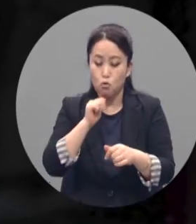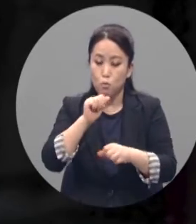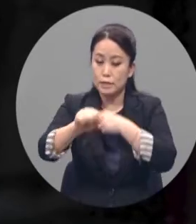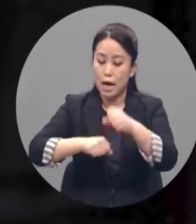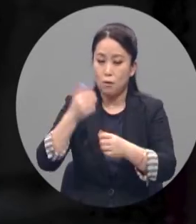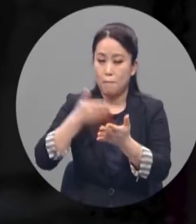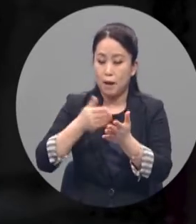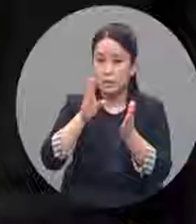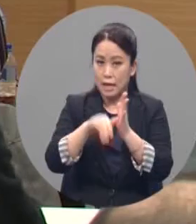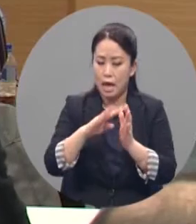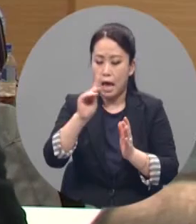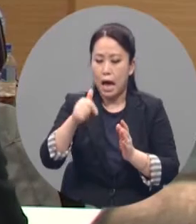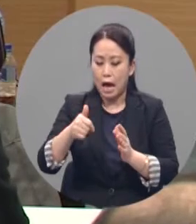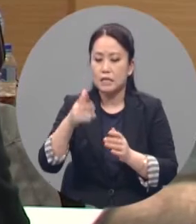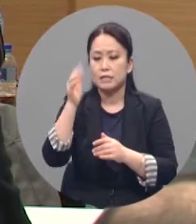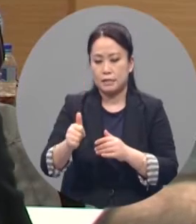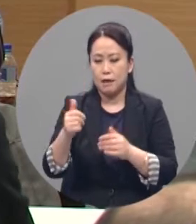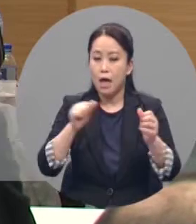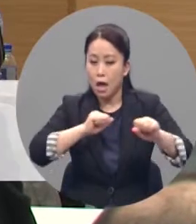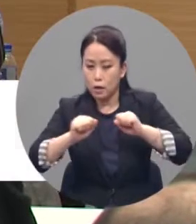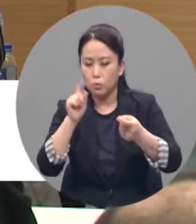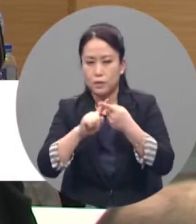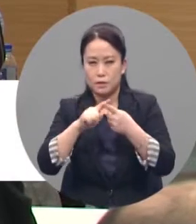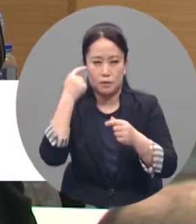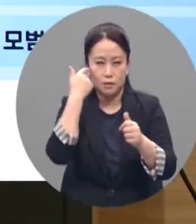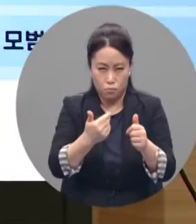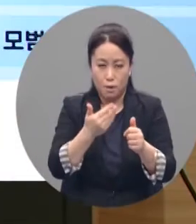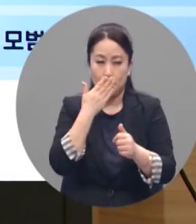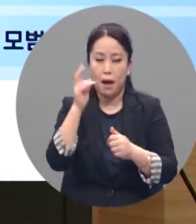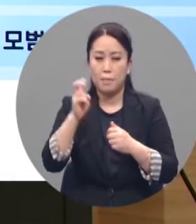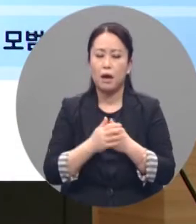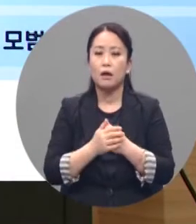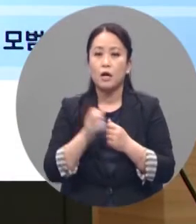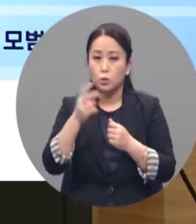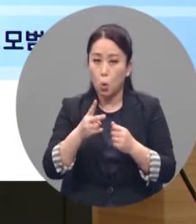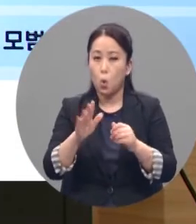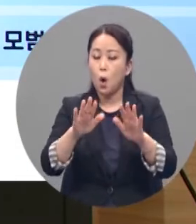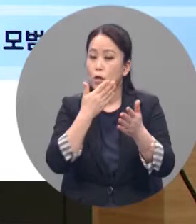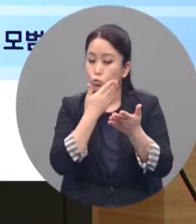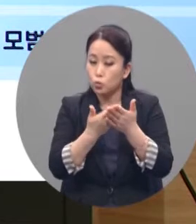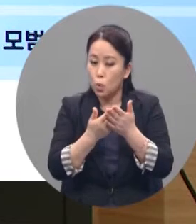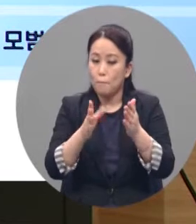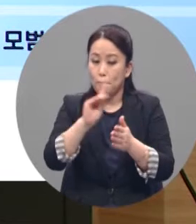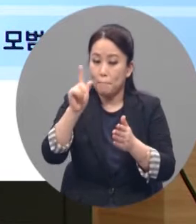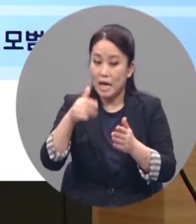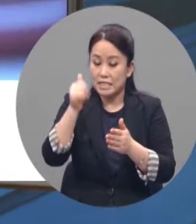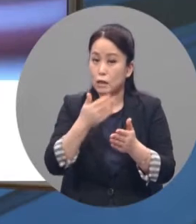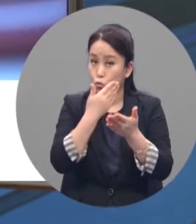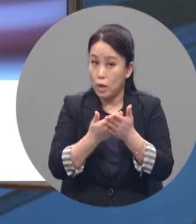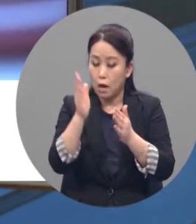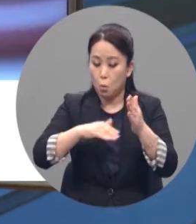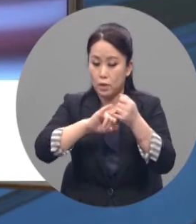전망입니다. 이번 임시회에서는 또 박 시장의 핵심 공약인 어반루프 용역비도 최대